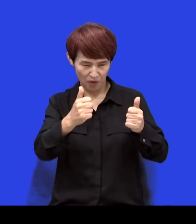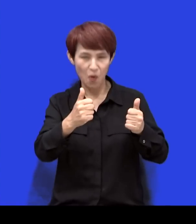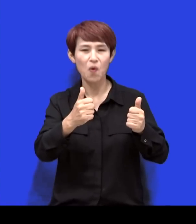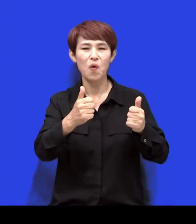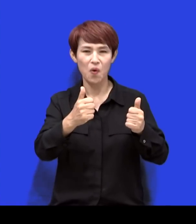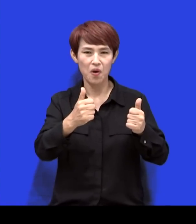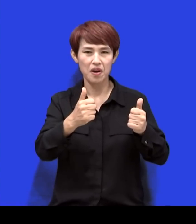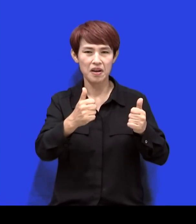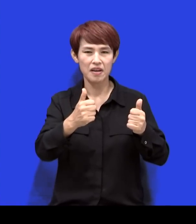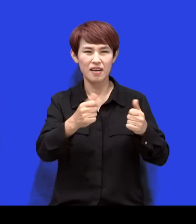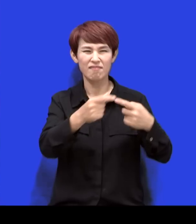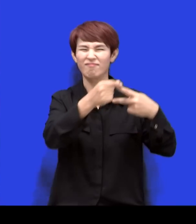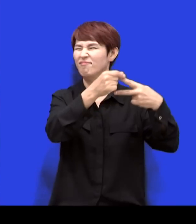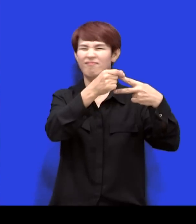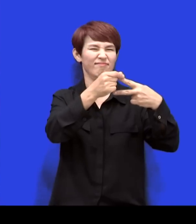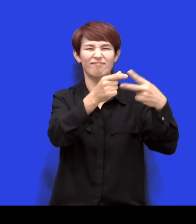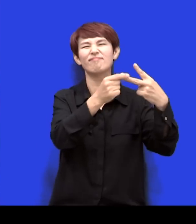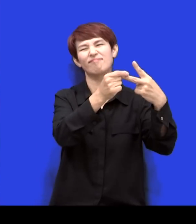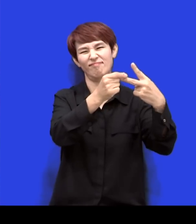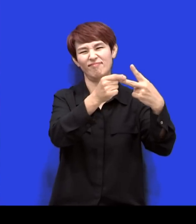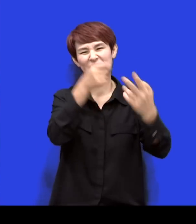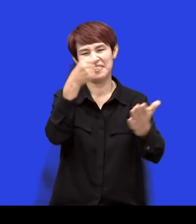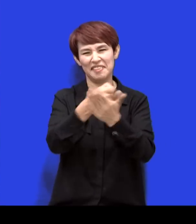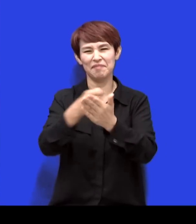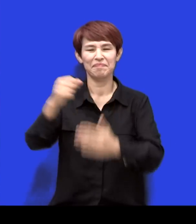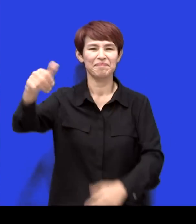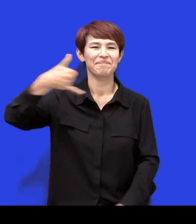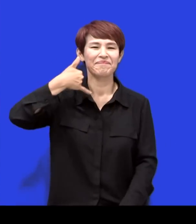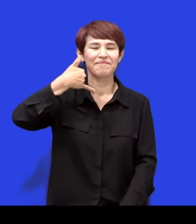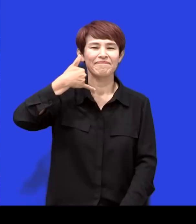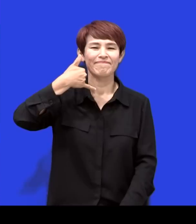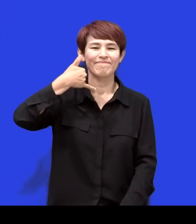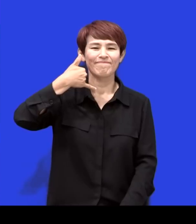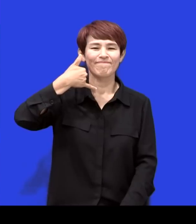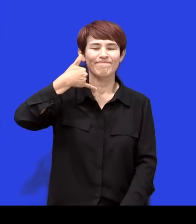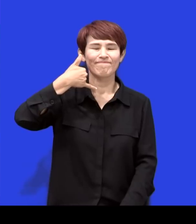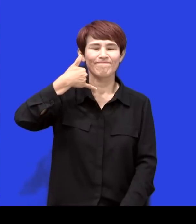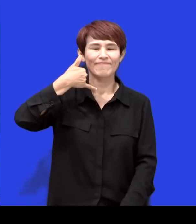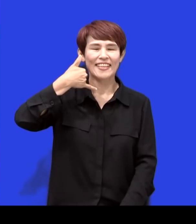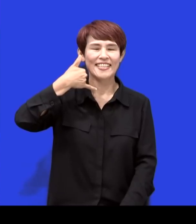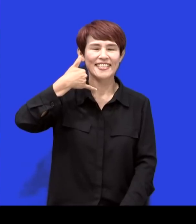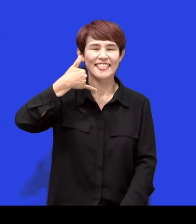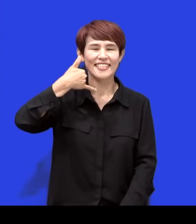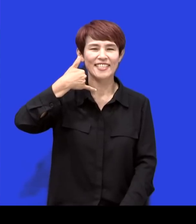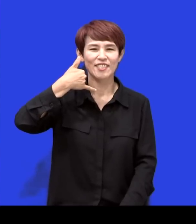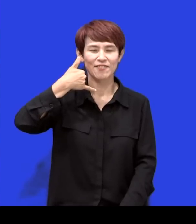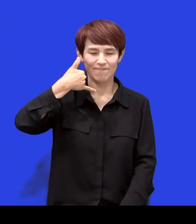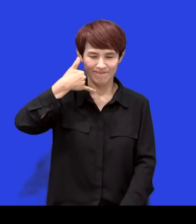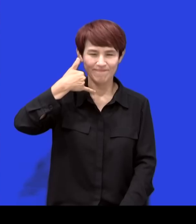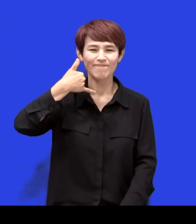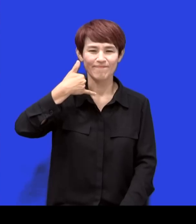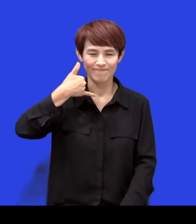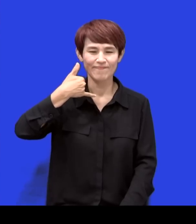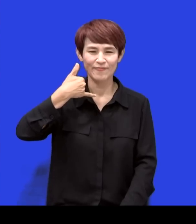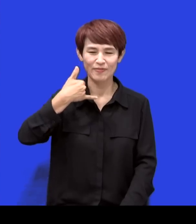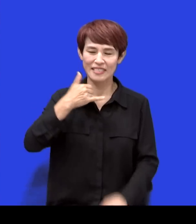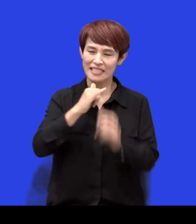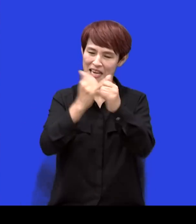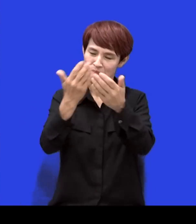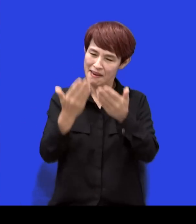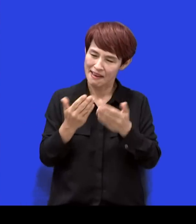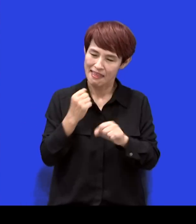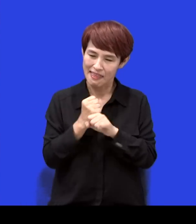속에 우수상 선정됐습니다. 그러는데 제가 그때 이제 예, 이게 덜컥했죠. 그래서 이제 받을까 말까